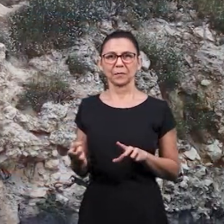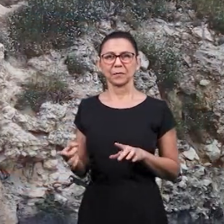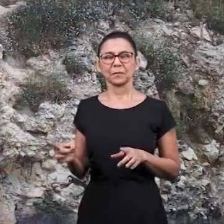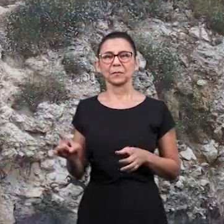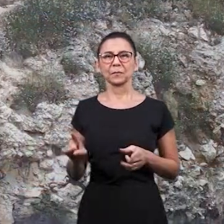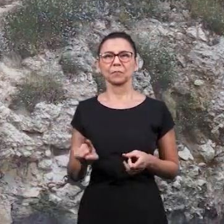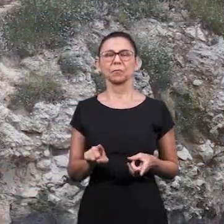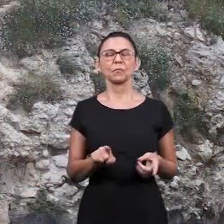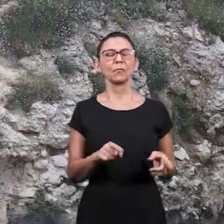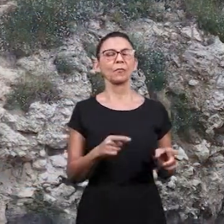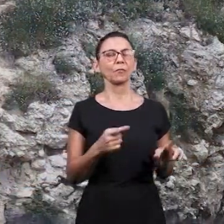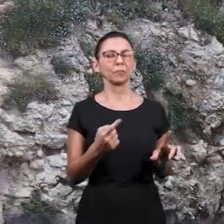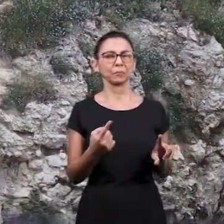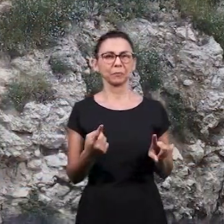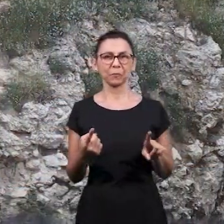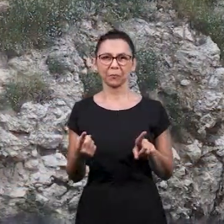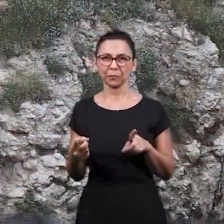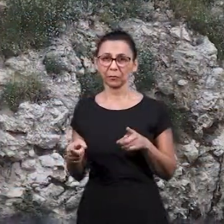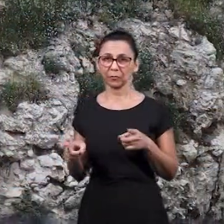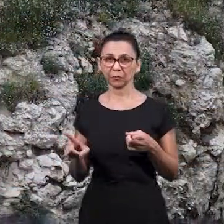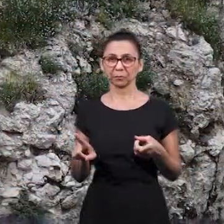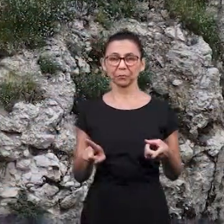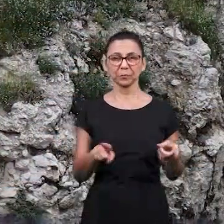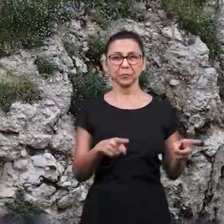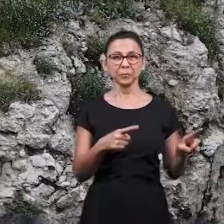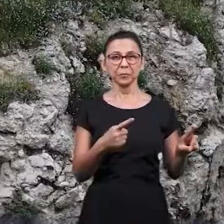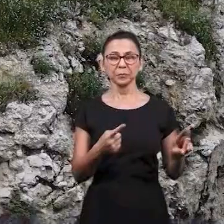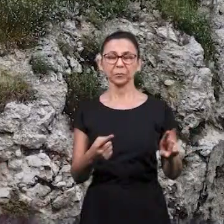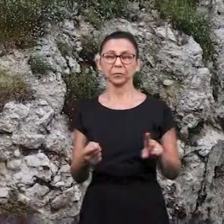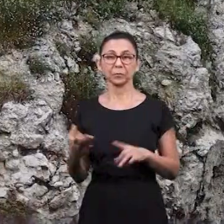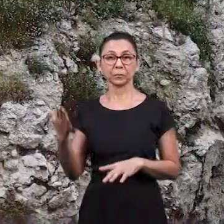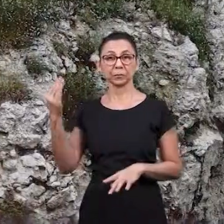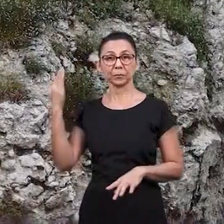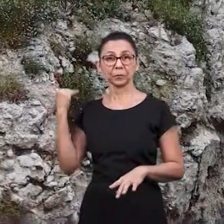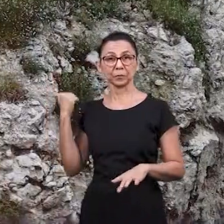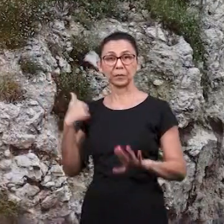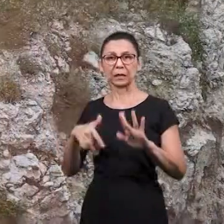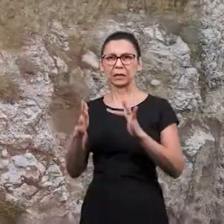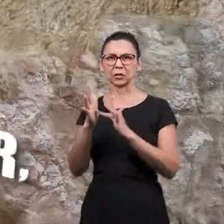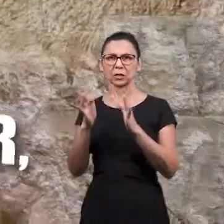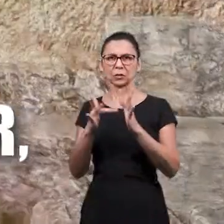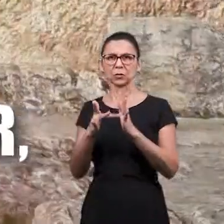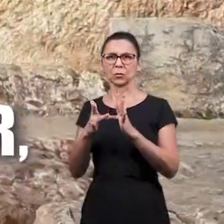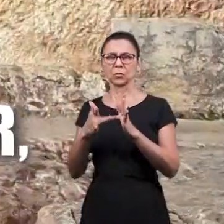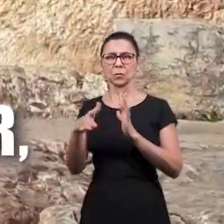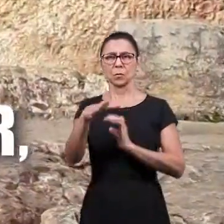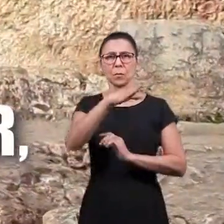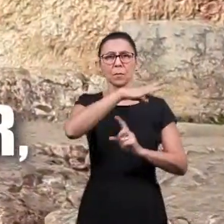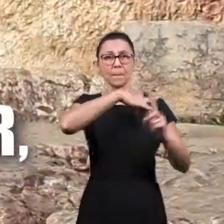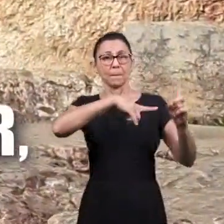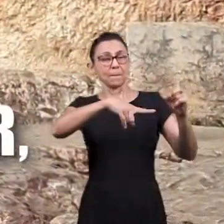Мой грех был искуплен на кресте Твоей любовью.